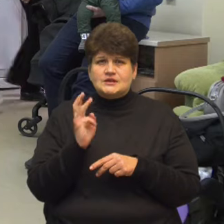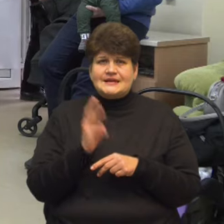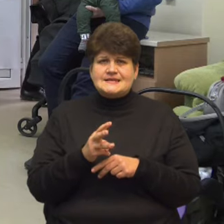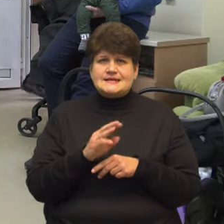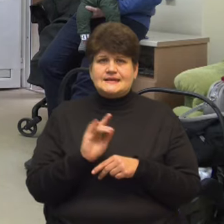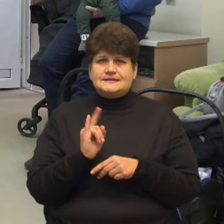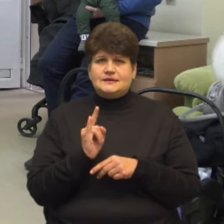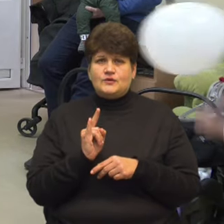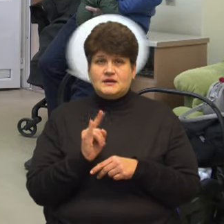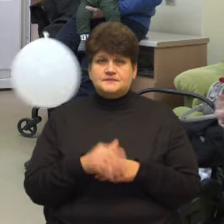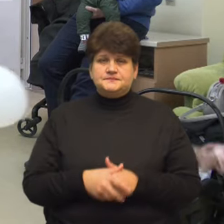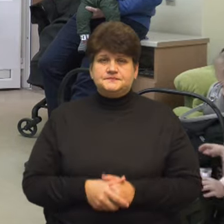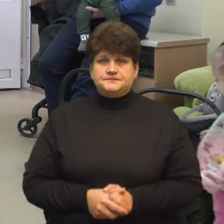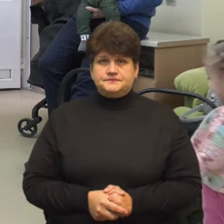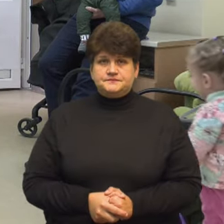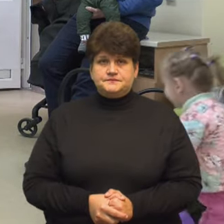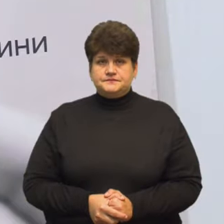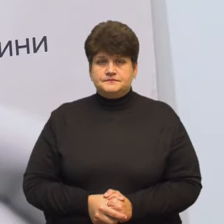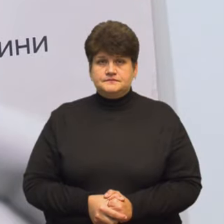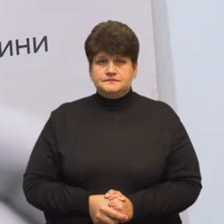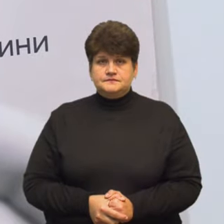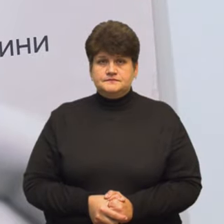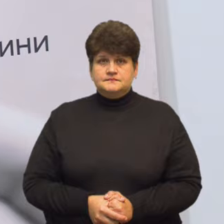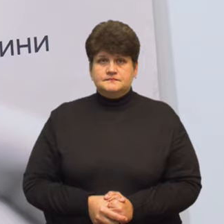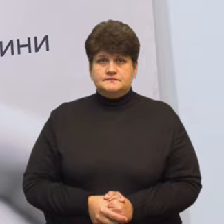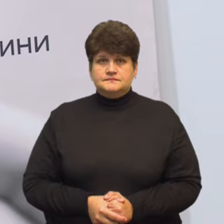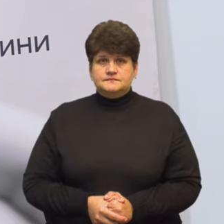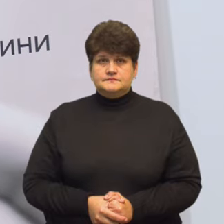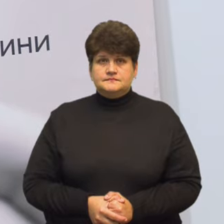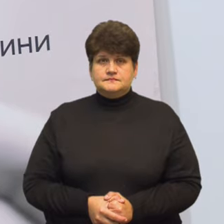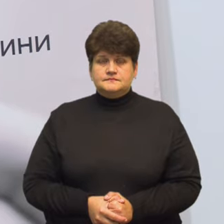кульчик Наталія Бончук Андрій прокоп'єв суспільні новини